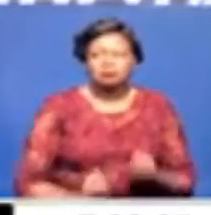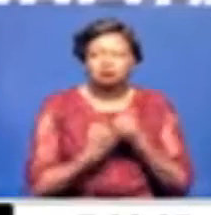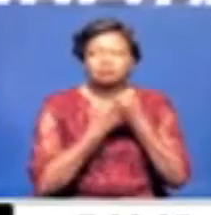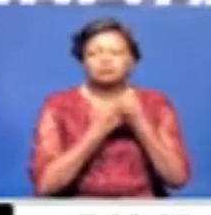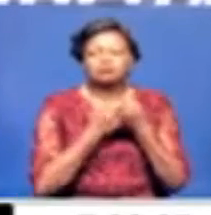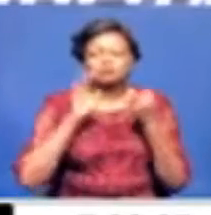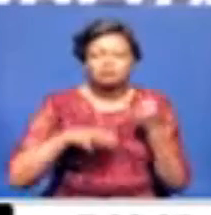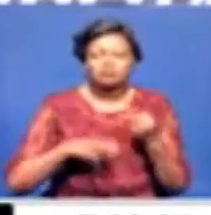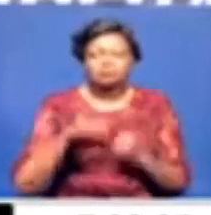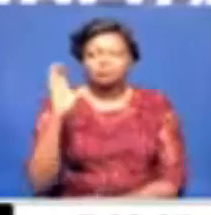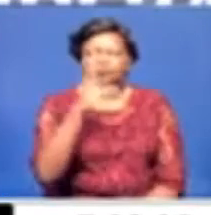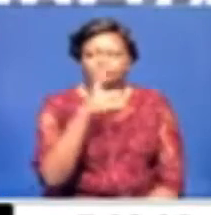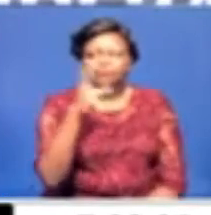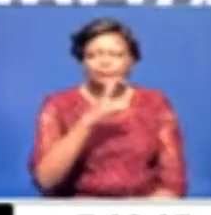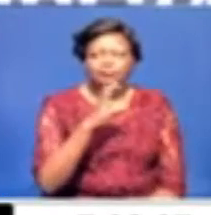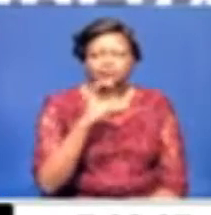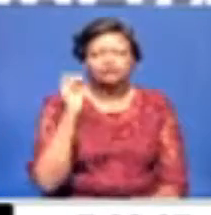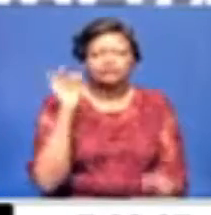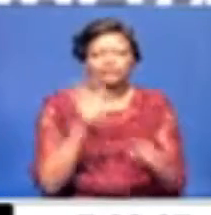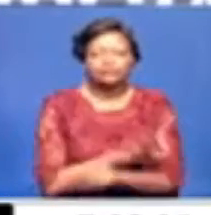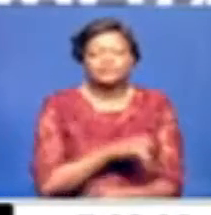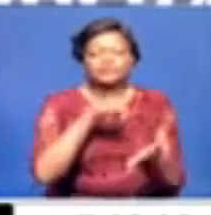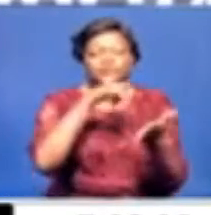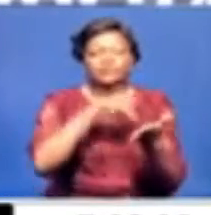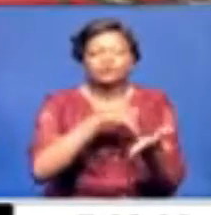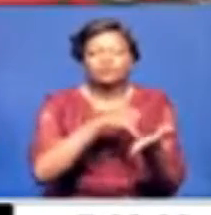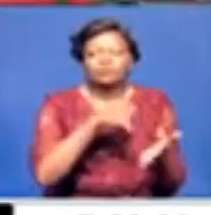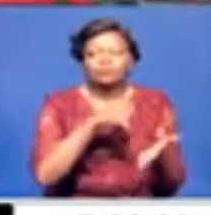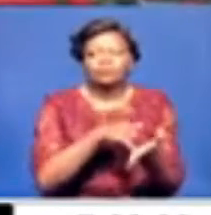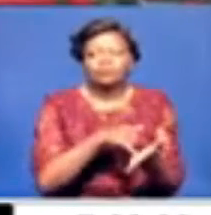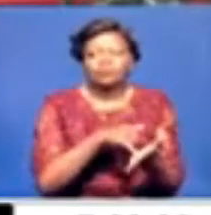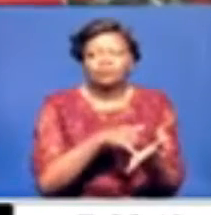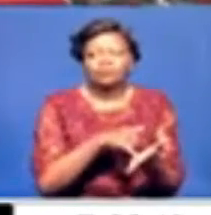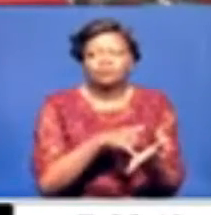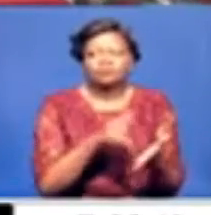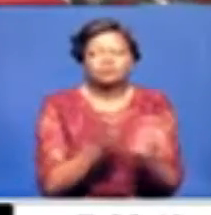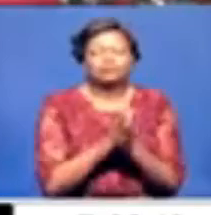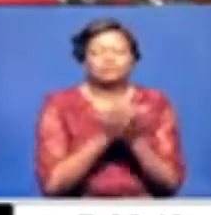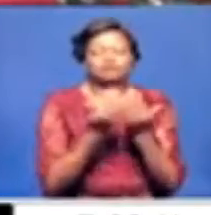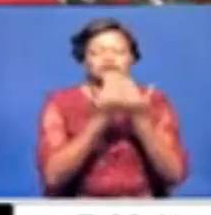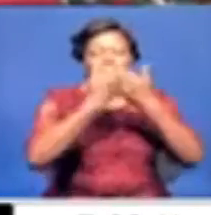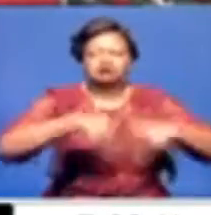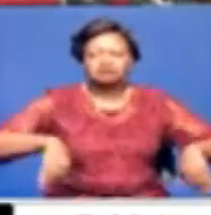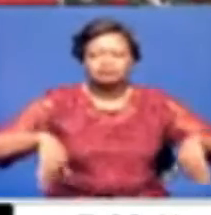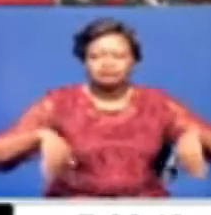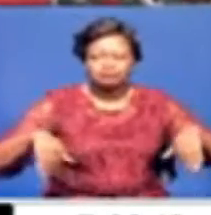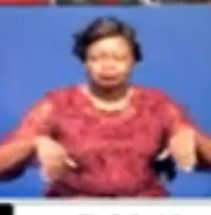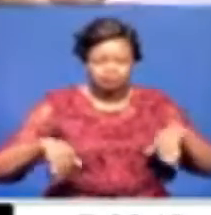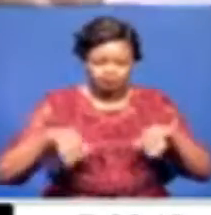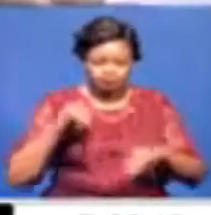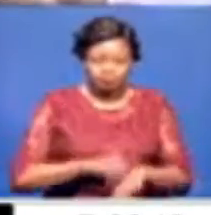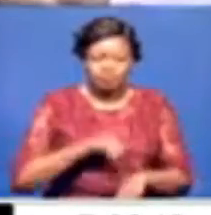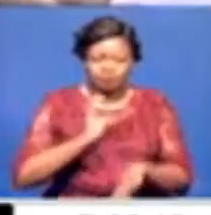candidates is fully inclusive and non-partisan. Wakiongea baada ya kupokea vifaa